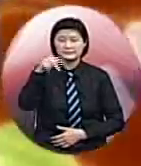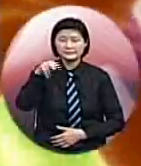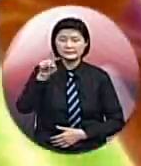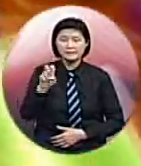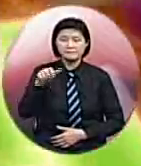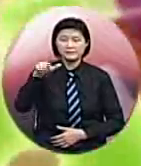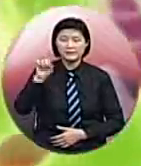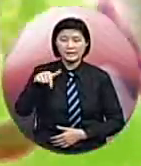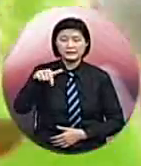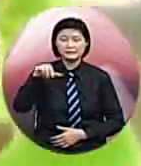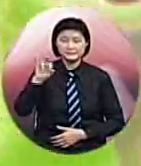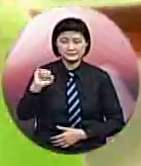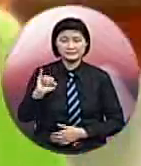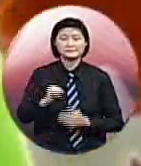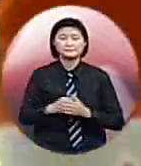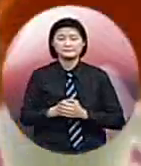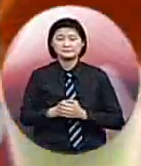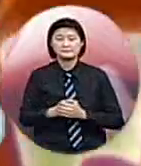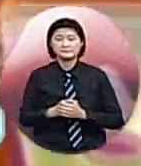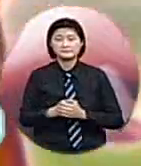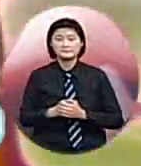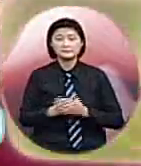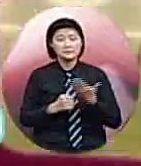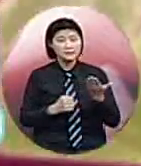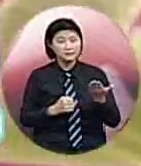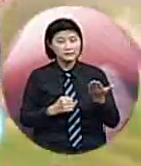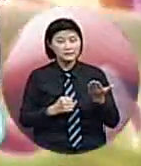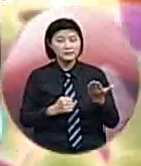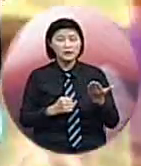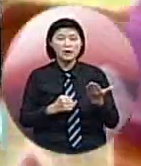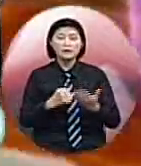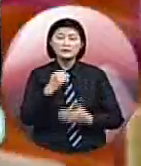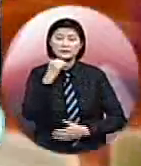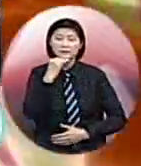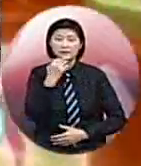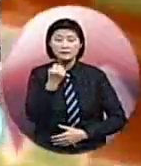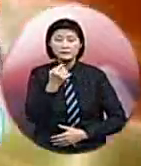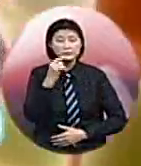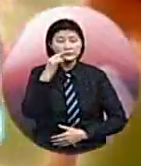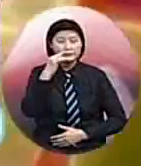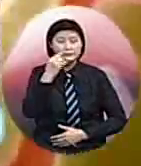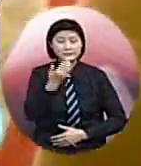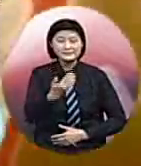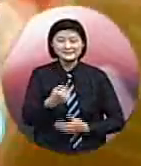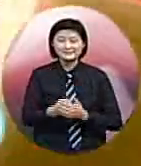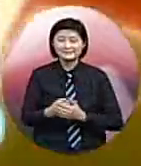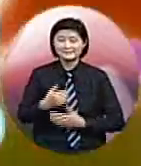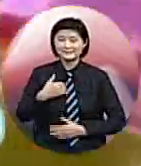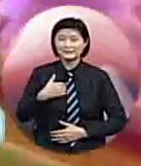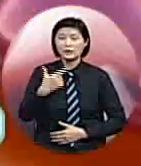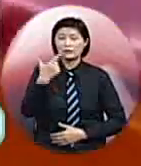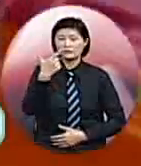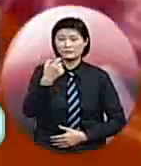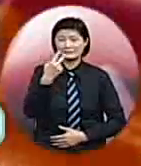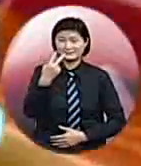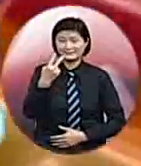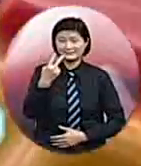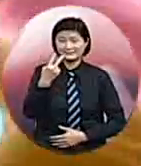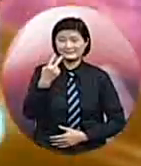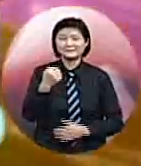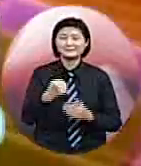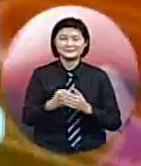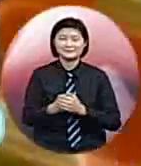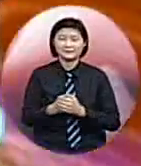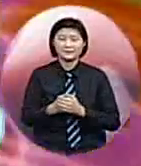노래입니다. 우리 돌아가는 삼각지 아버님께서는 몇 층에 사신가 궁금하시네요. 저는 지금 62층에 살고